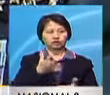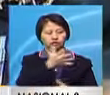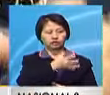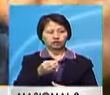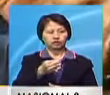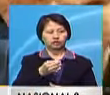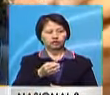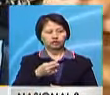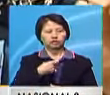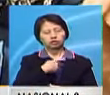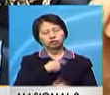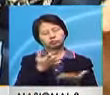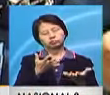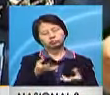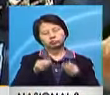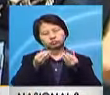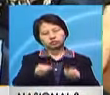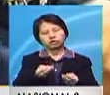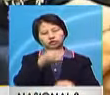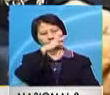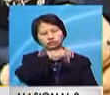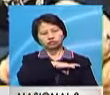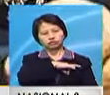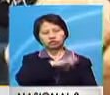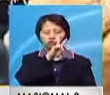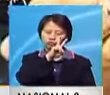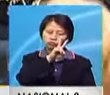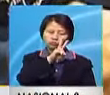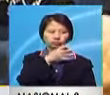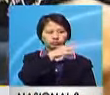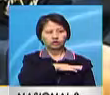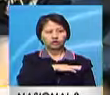Dan kita bagilah benefit